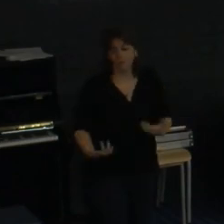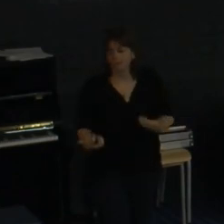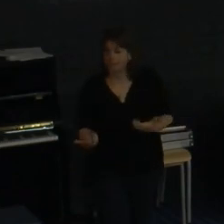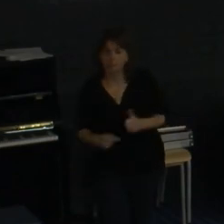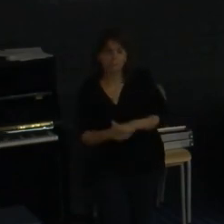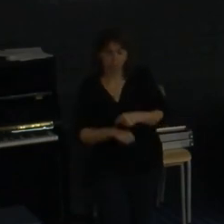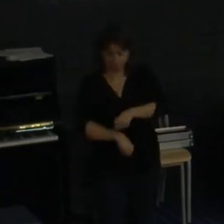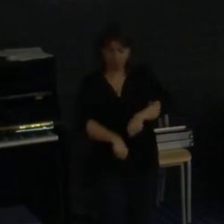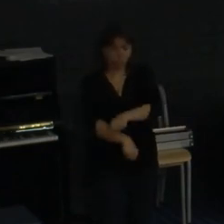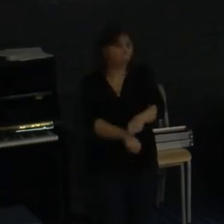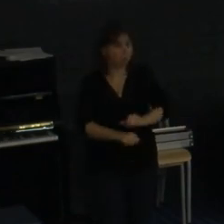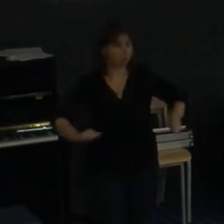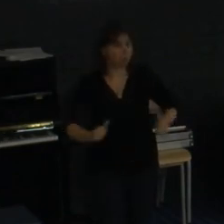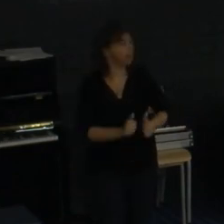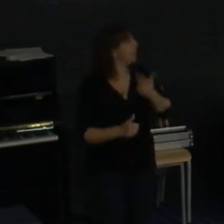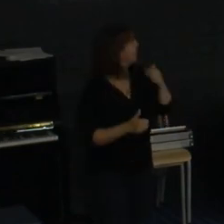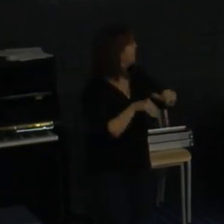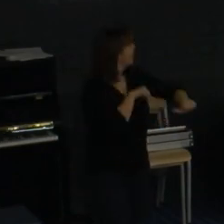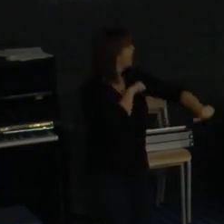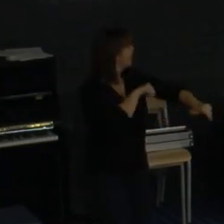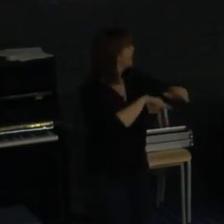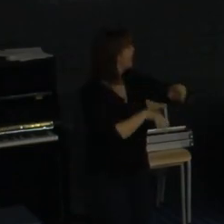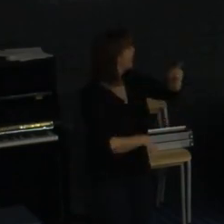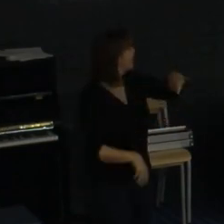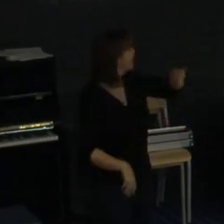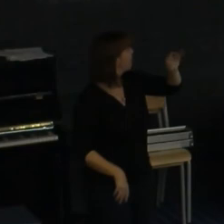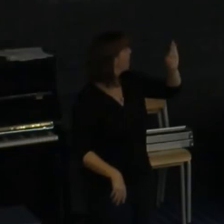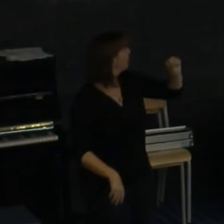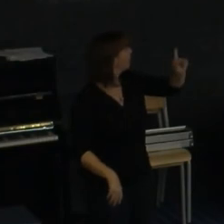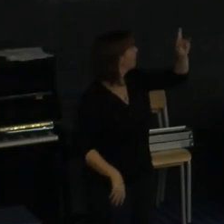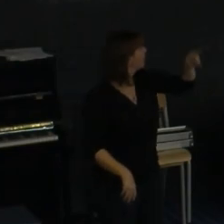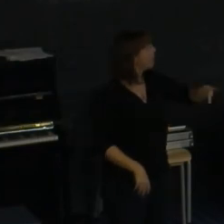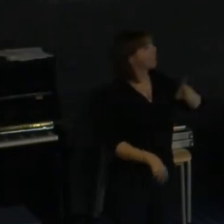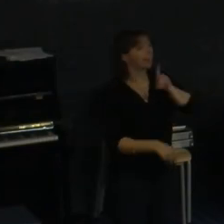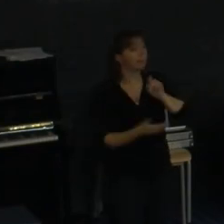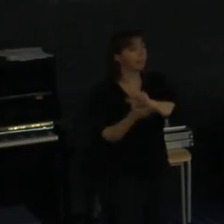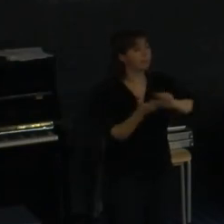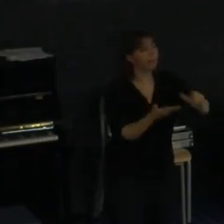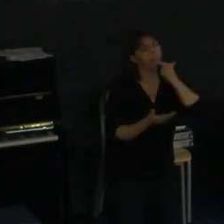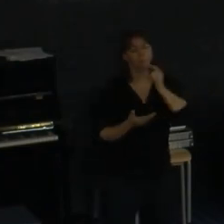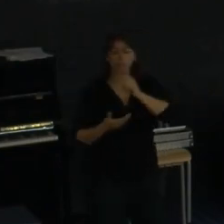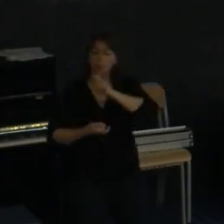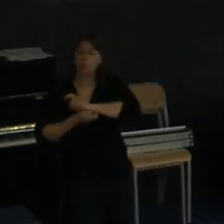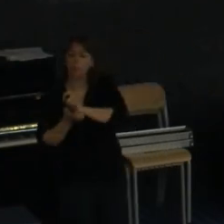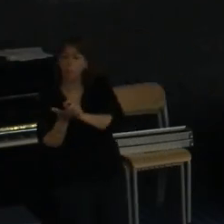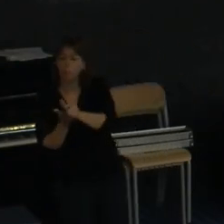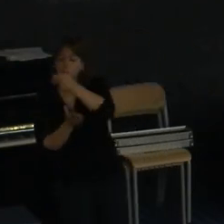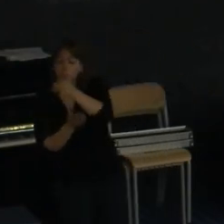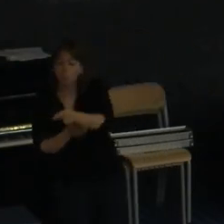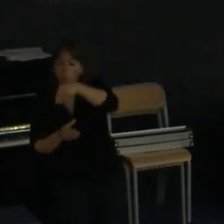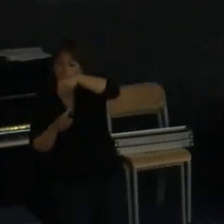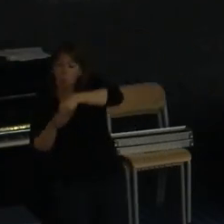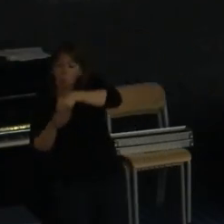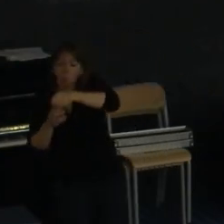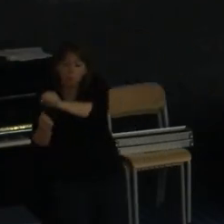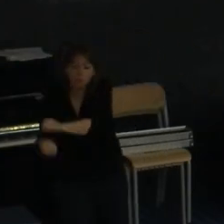heure, c'est pas assez. C'est SystemTap et des traces qui permet de tracer le contenu d'un process Python ou de n'importe quoi sans devoir modifier une seule ligne de